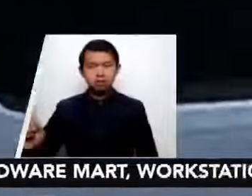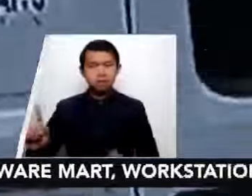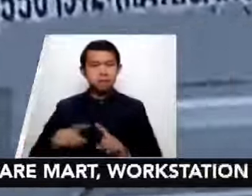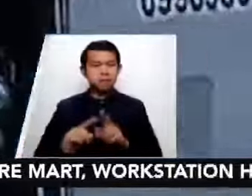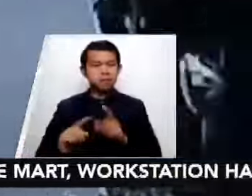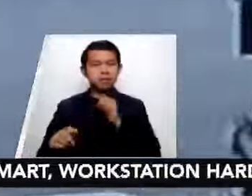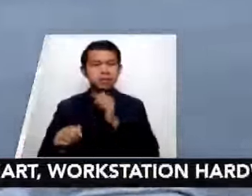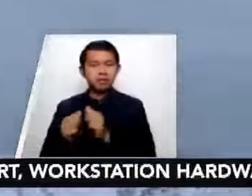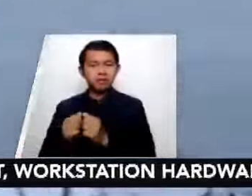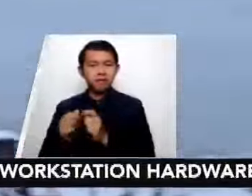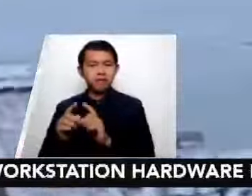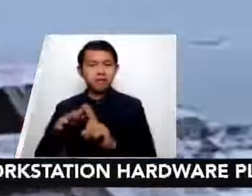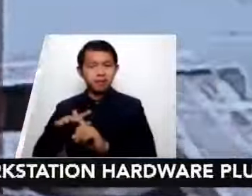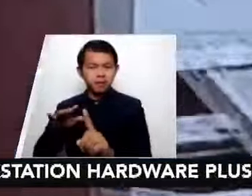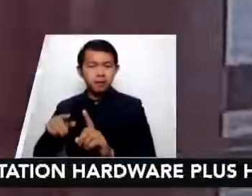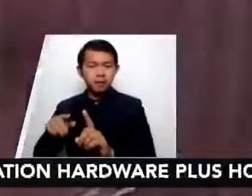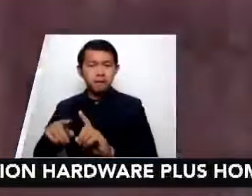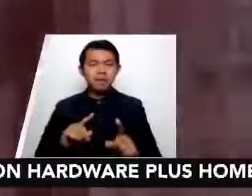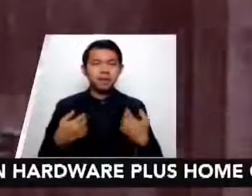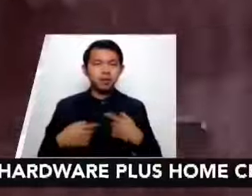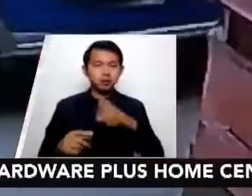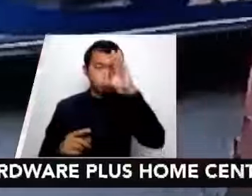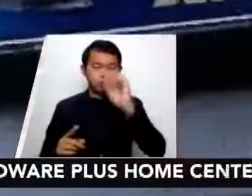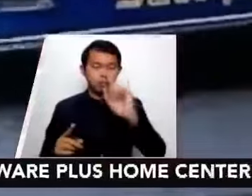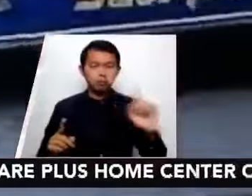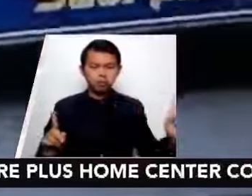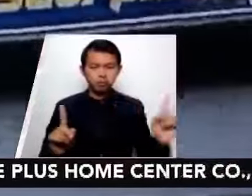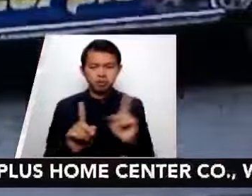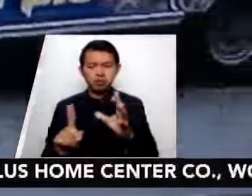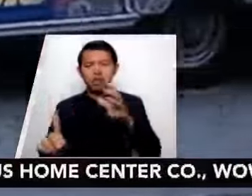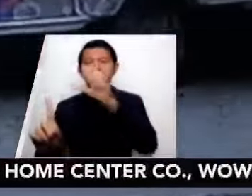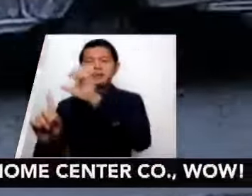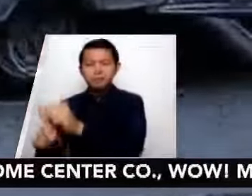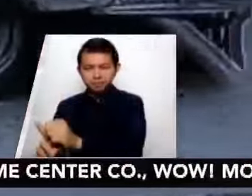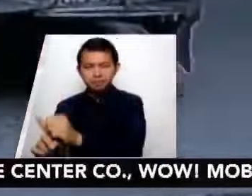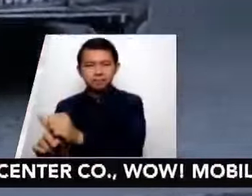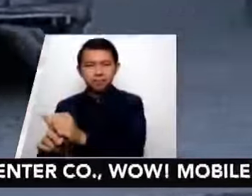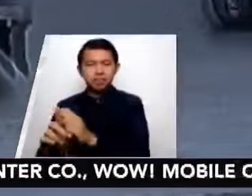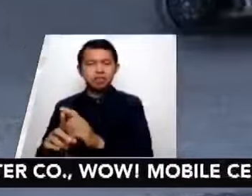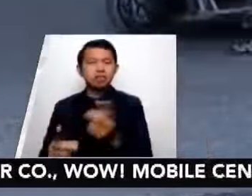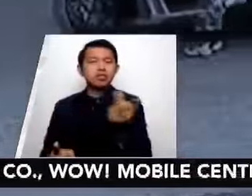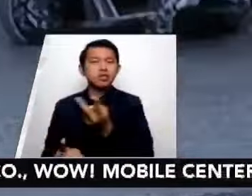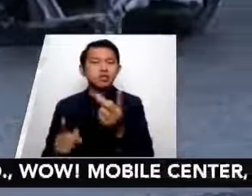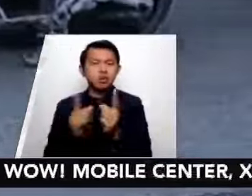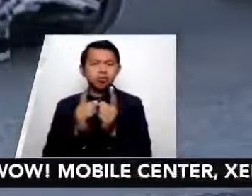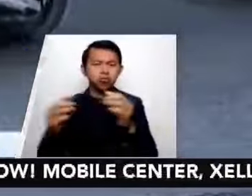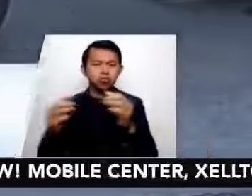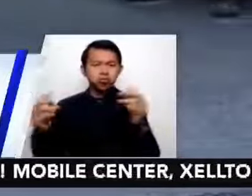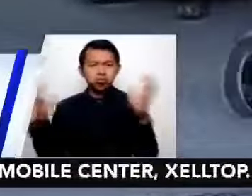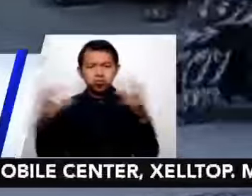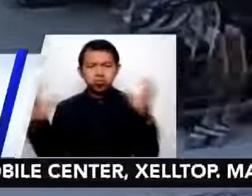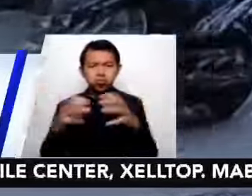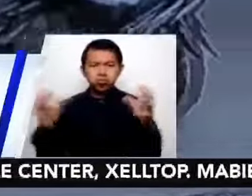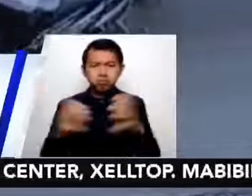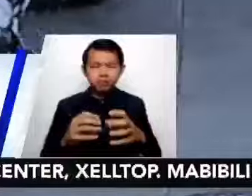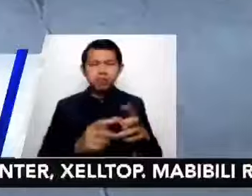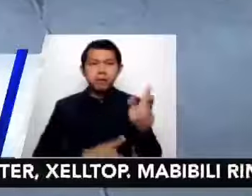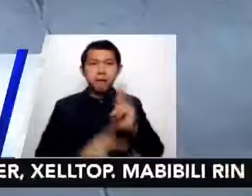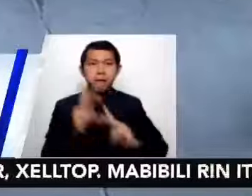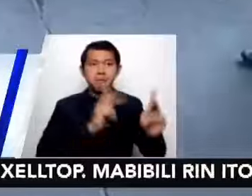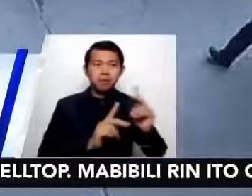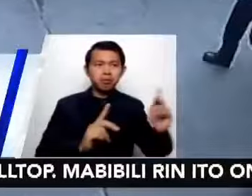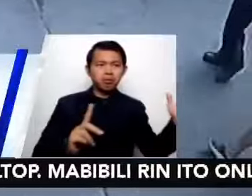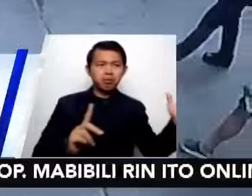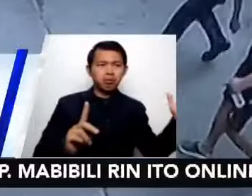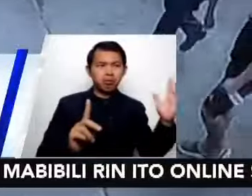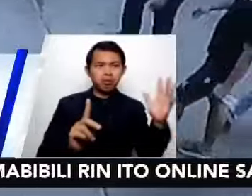siya ng Nakasalubong na lalaki nagpambuno ang dalawa hanggang sa kinuyog na ang lalaking nakasumbrero na nang-hold up pala